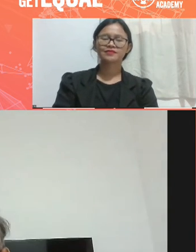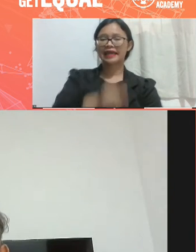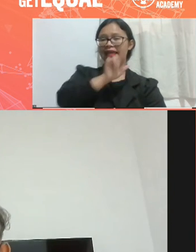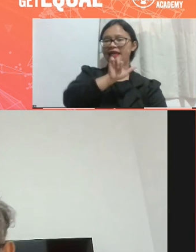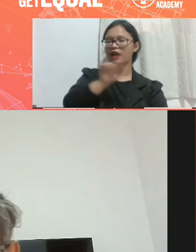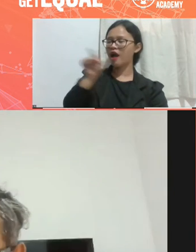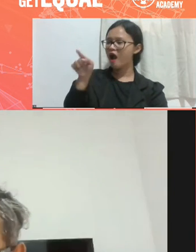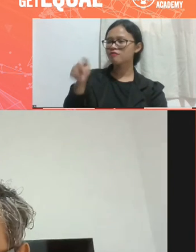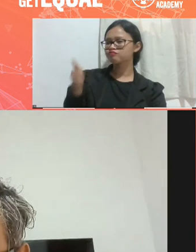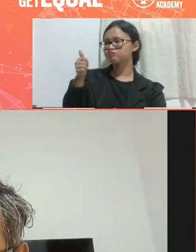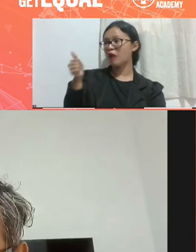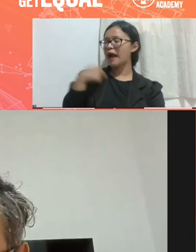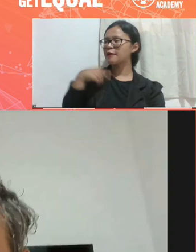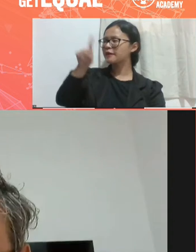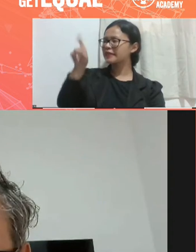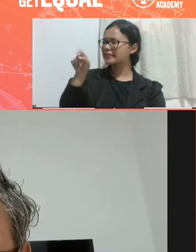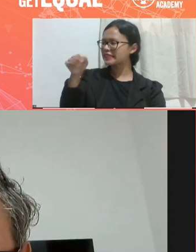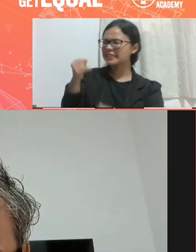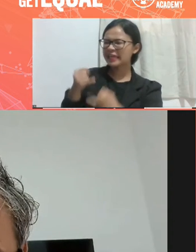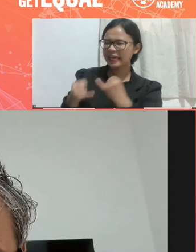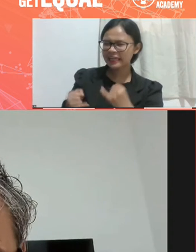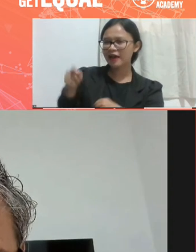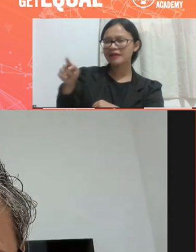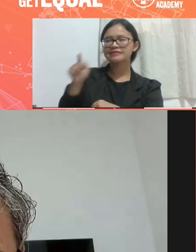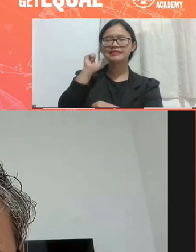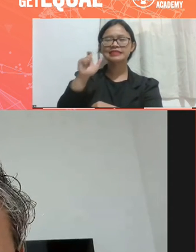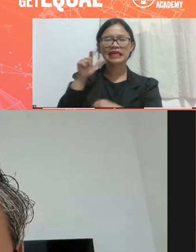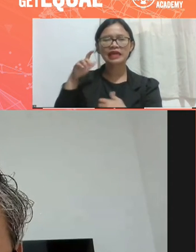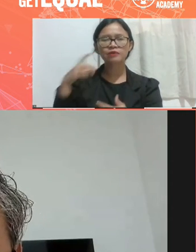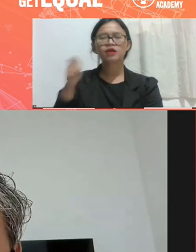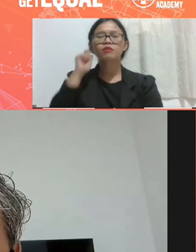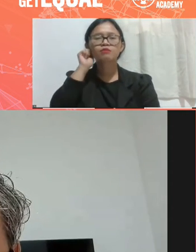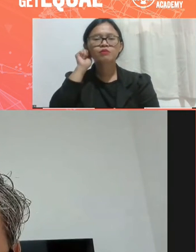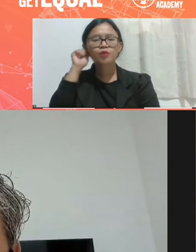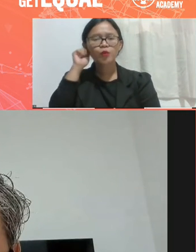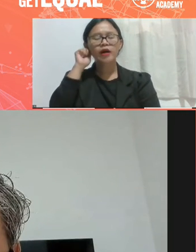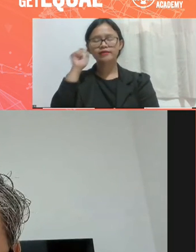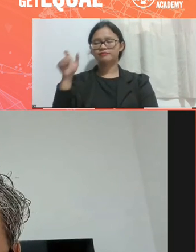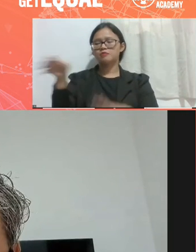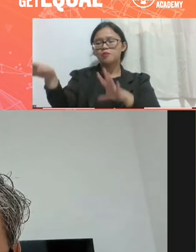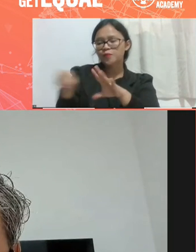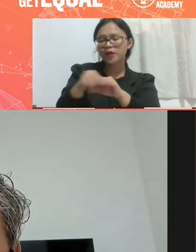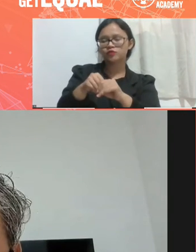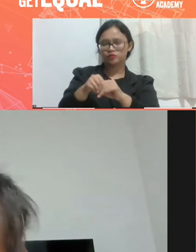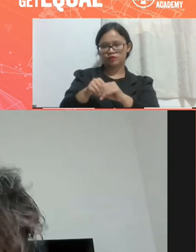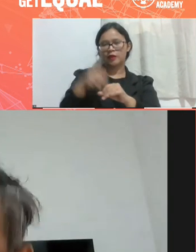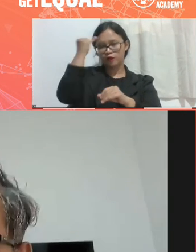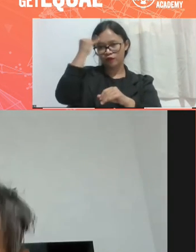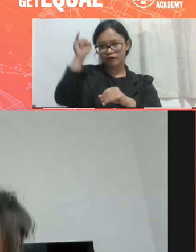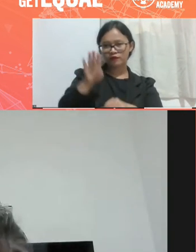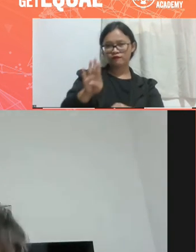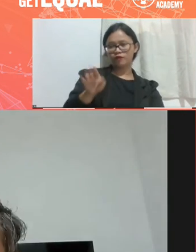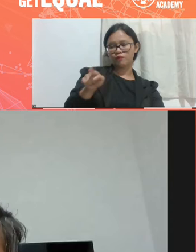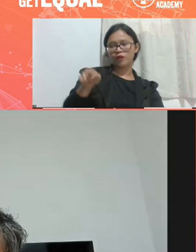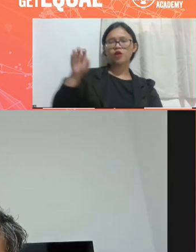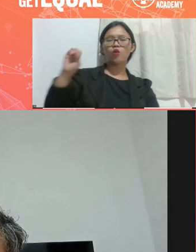Budiman, pertanyaan terakhir. Bagaimana keterlibatan perempuan di dalam Innovator 4.0 yang Mas Budiman gagas itu?